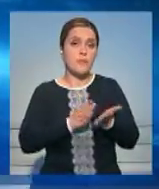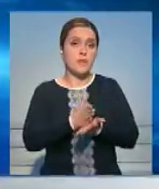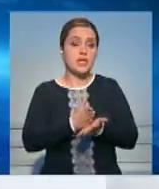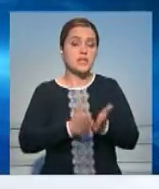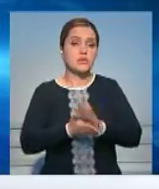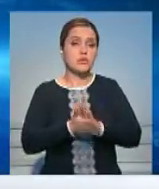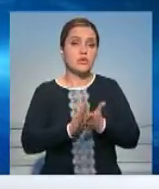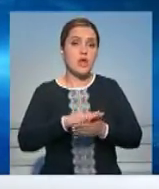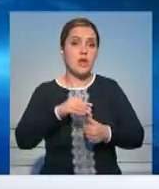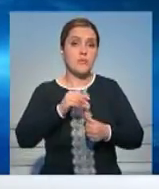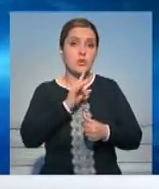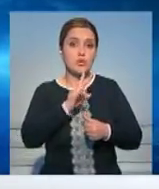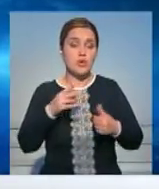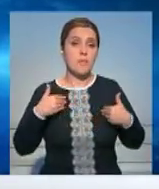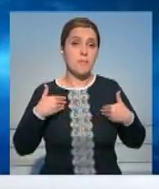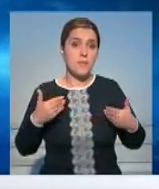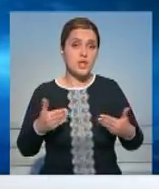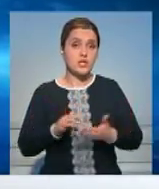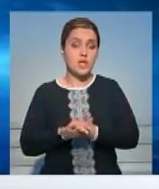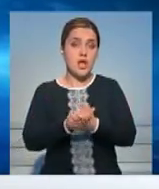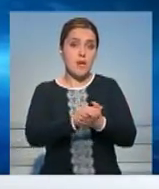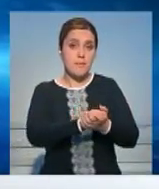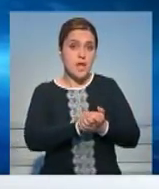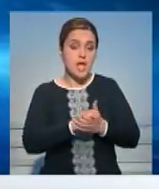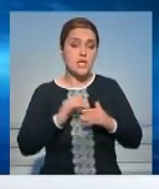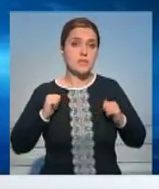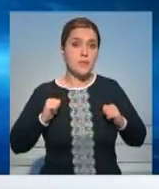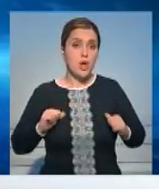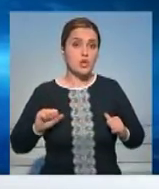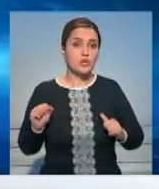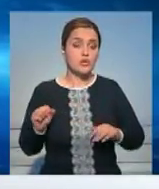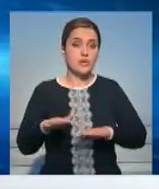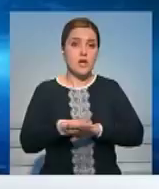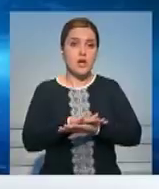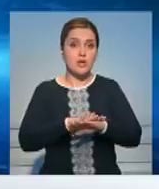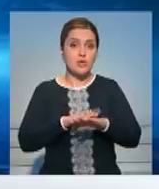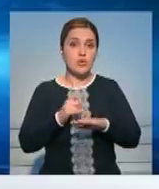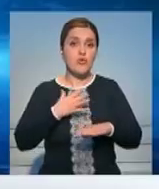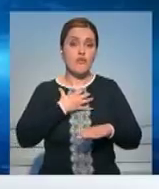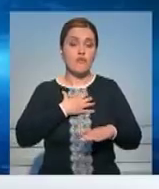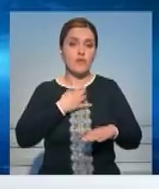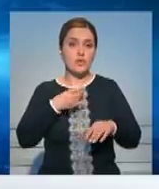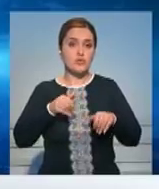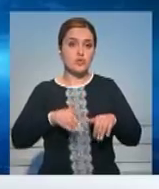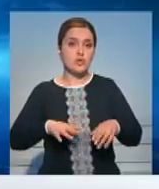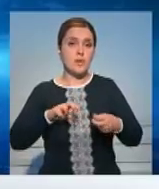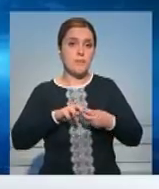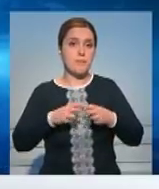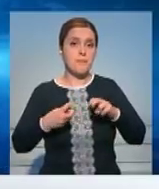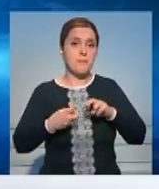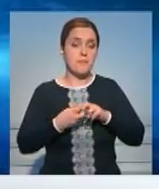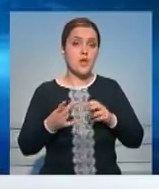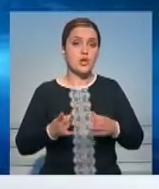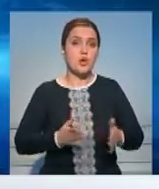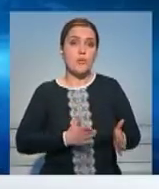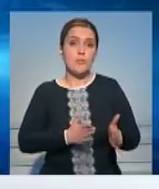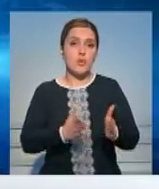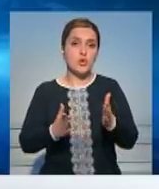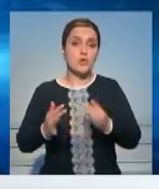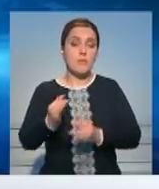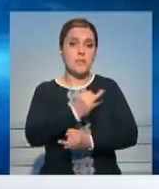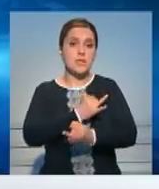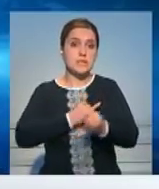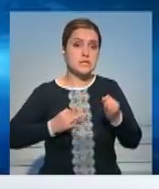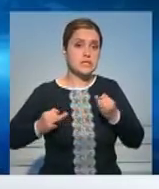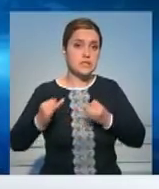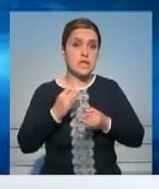Армении. Нурсултан Назарбаев пожелал мира и спокойствия дружественному народу, а также отметил важность решения сложившегося кризиса путем диалога всех вовлеченных